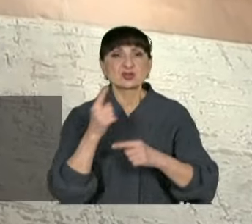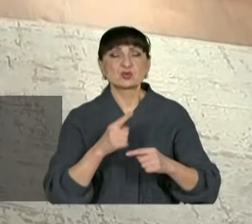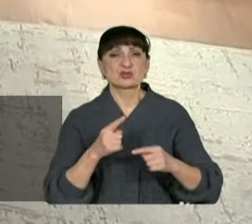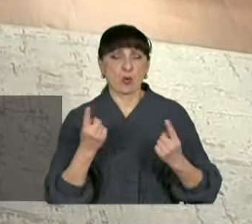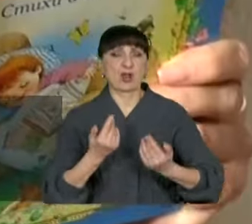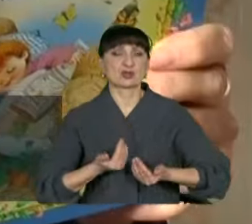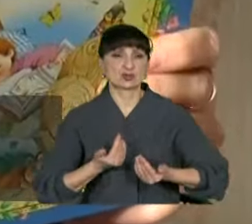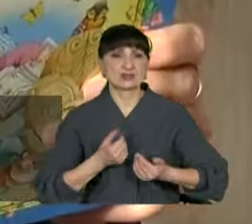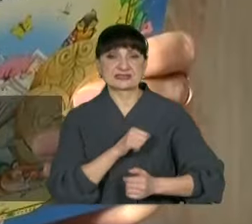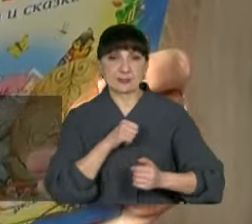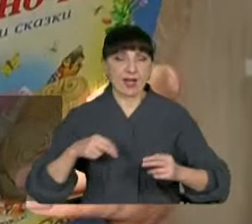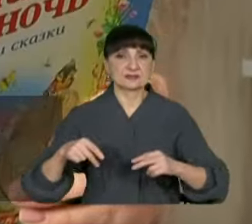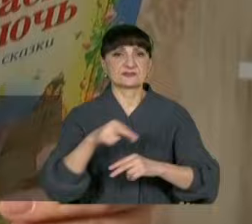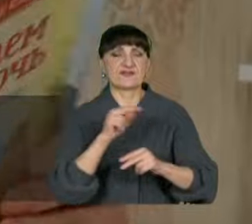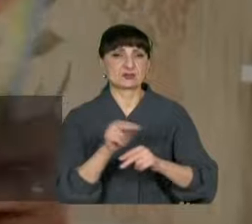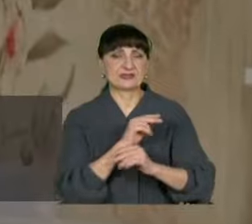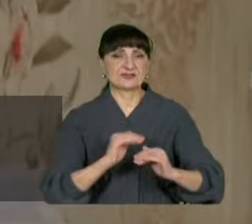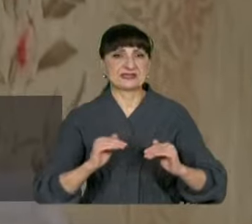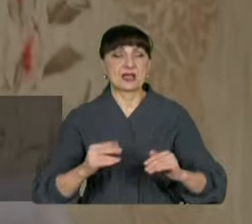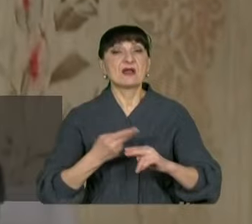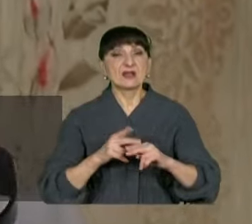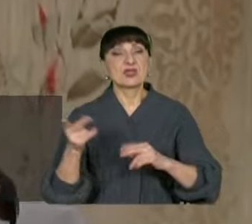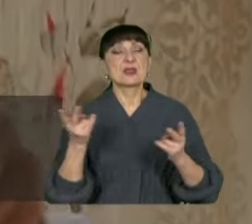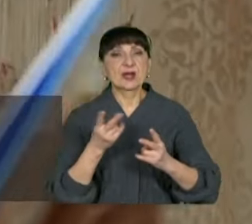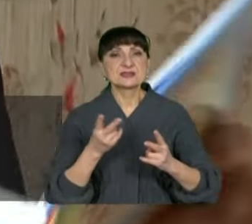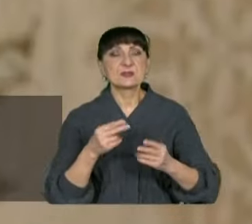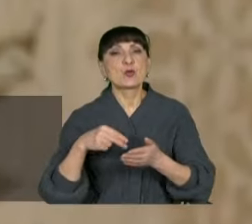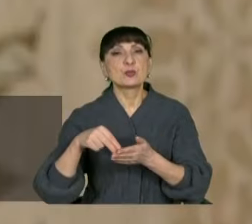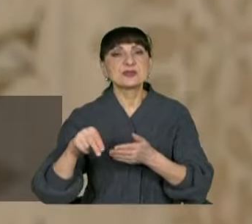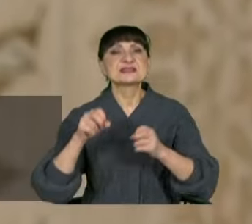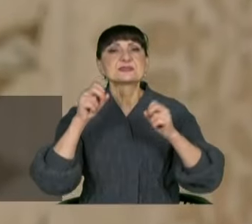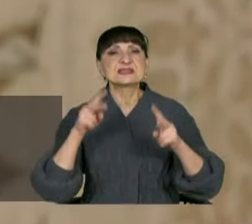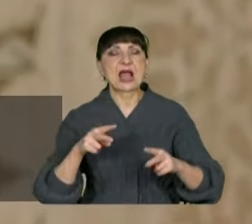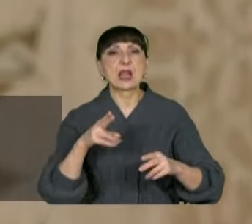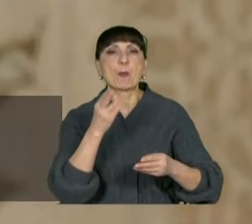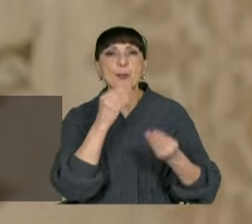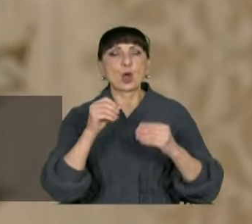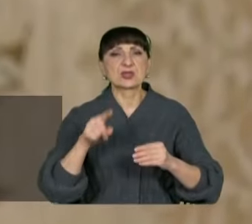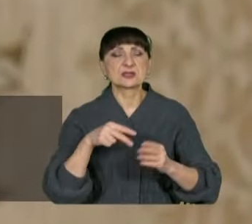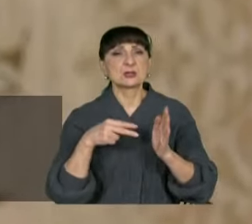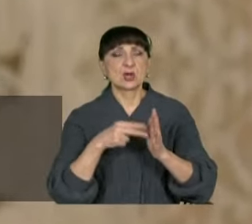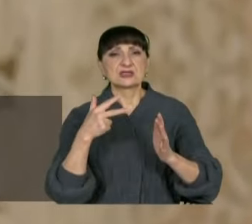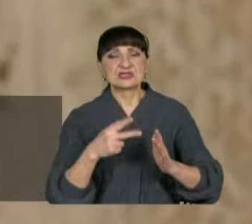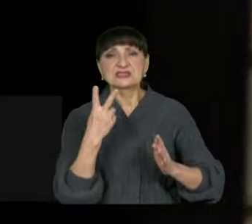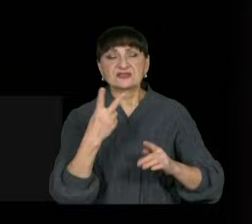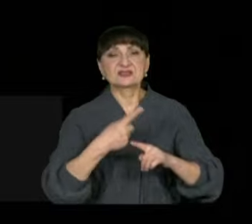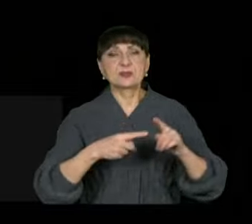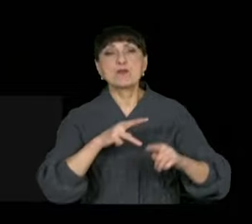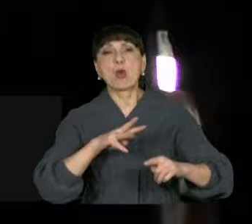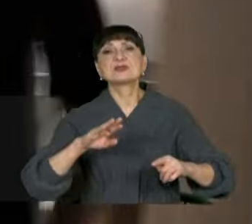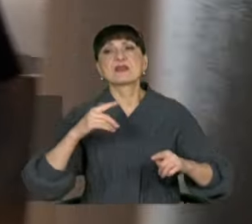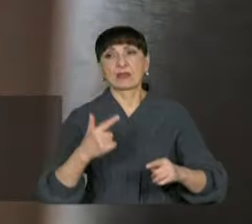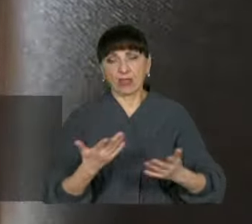прежней жизни и самостоятельно воспитывать детей. Для этого ей необходимо приобрести специальный протез. Его стоимость 32,5 миллиона